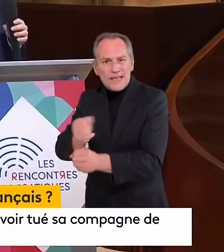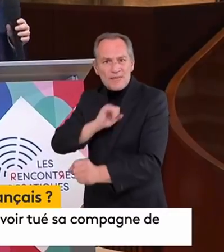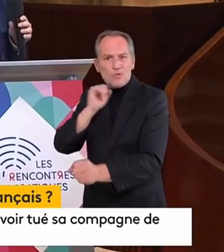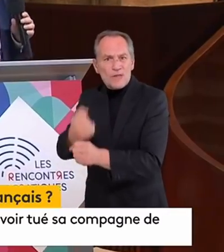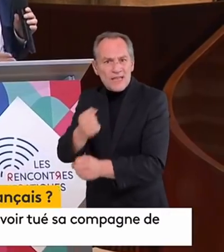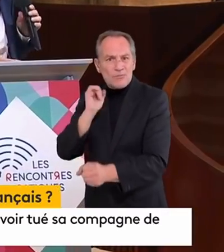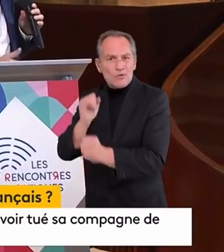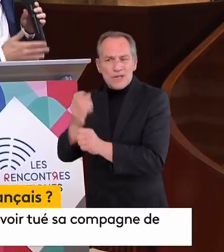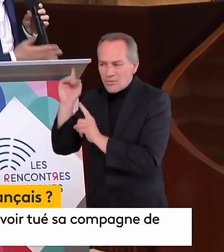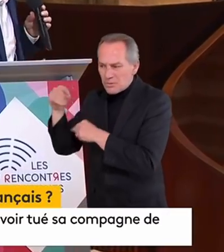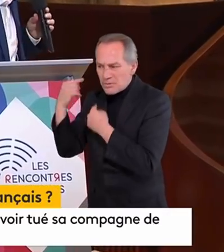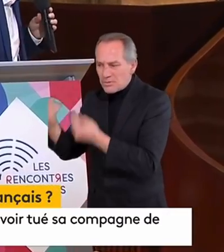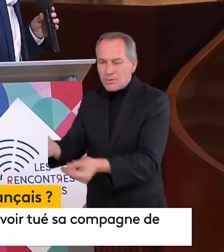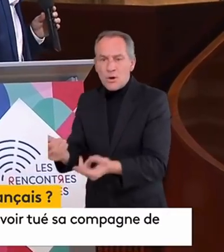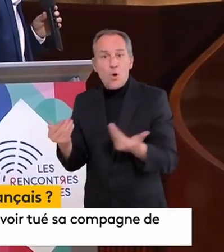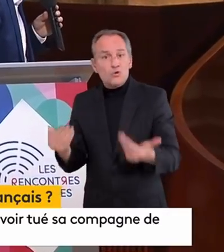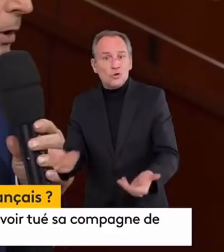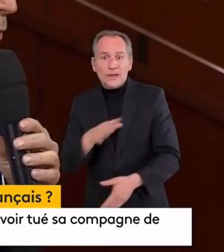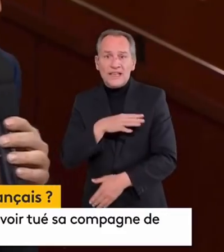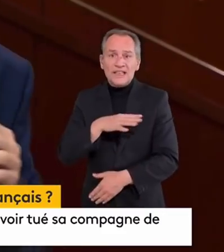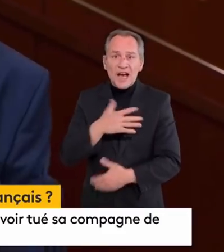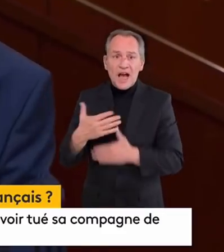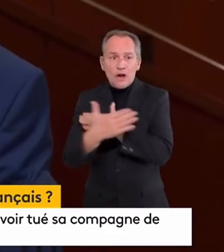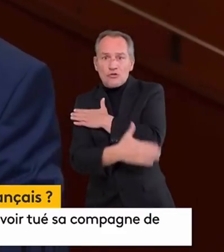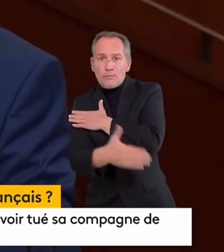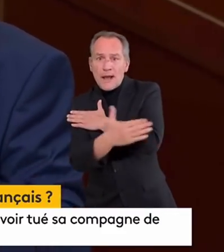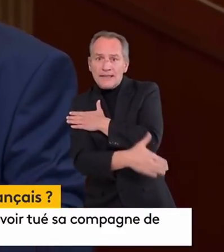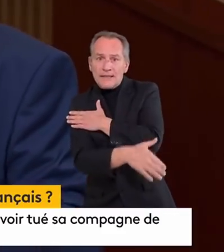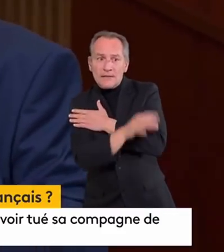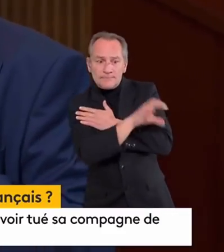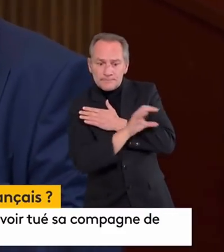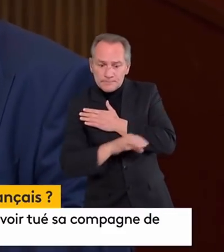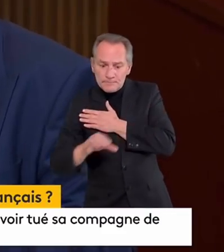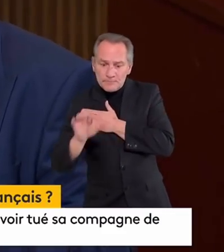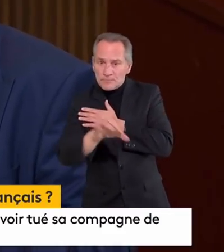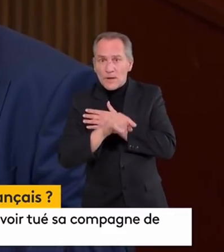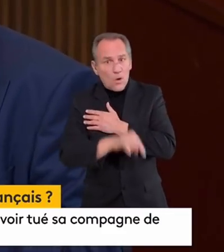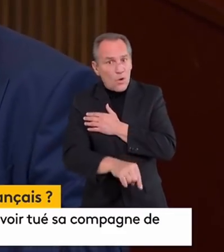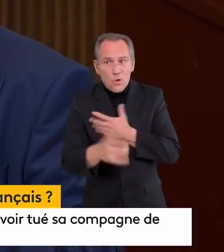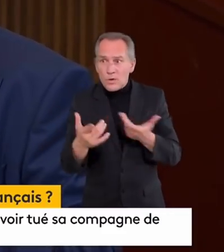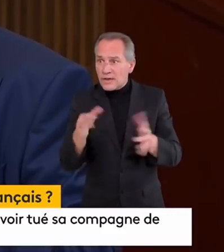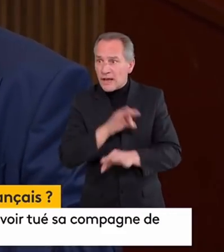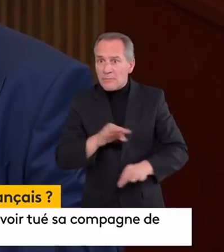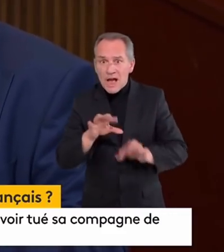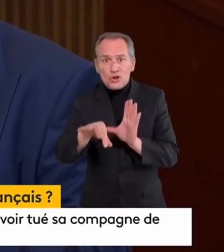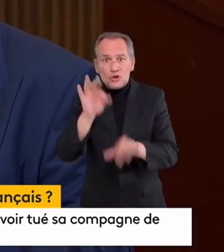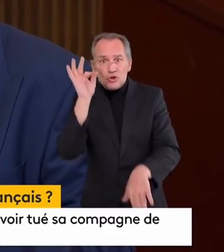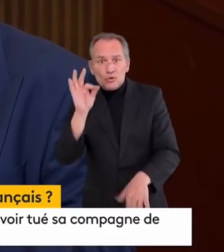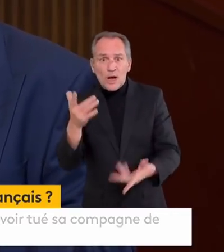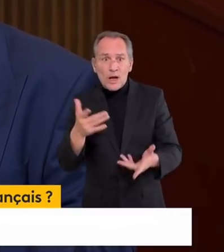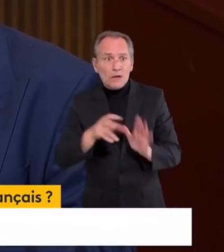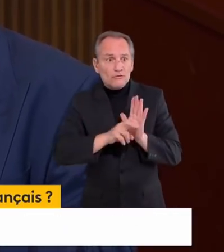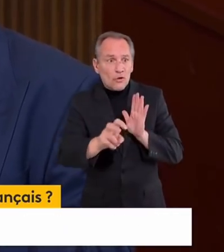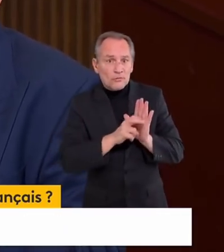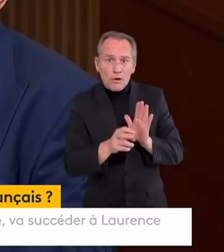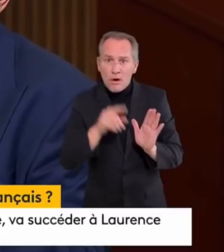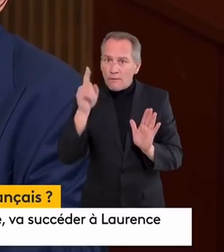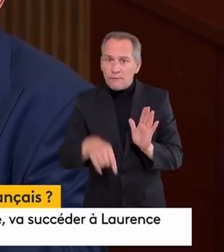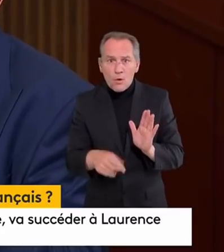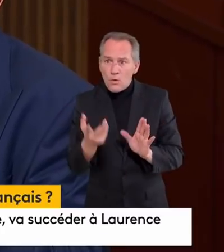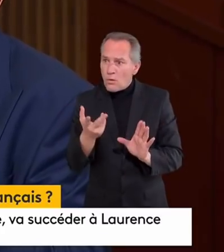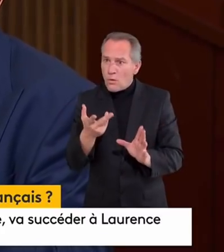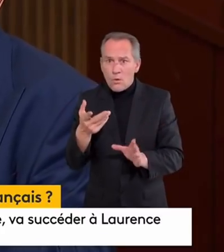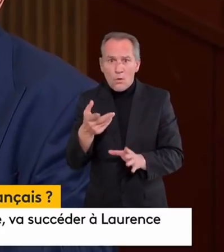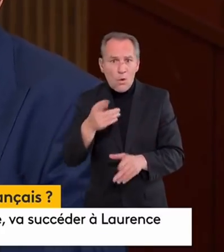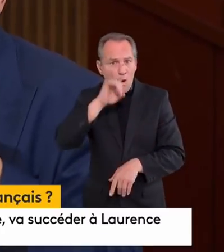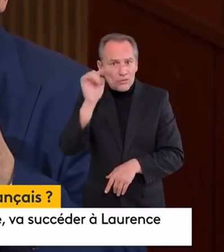qu'il y a des territoires aujourd'hui ruraux où on n'a pas d'autre choix que d'utiliser sa voiture pour se déplacer, et notamment pour aller dans les grandes